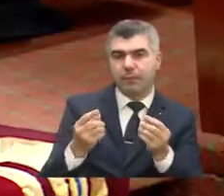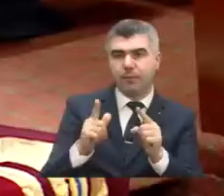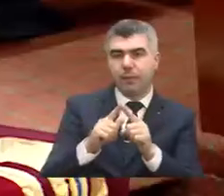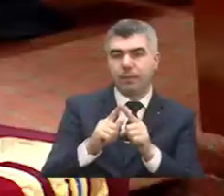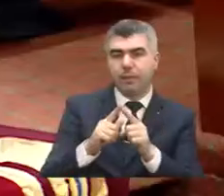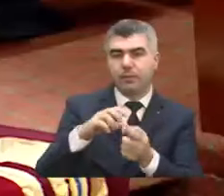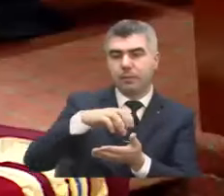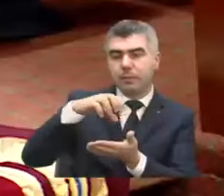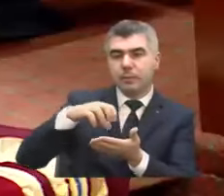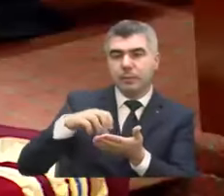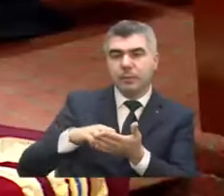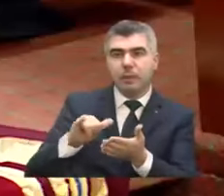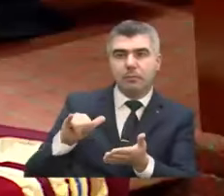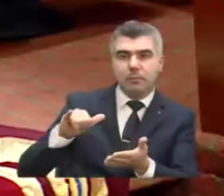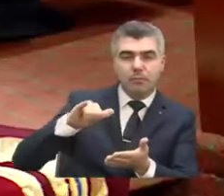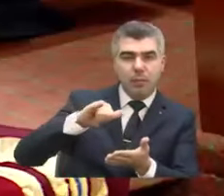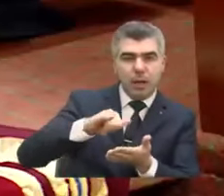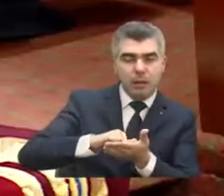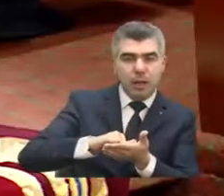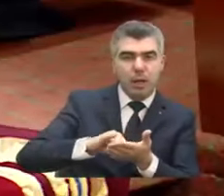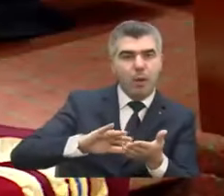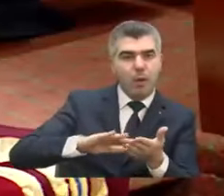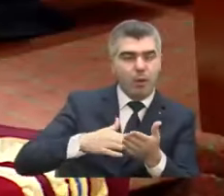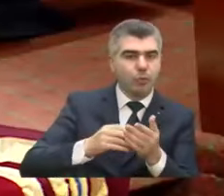الجوي، الخطوط الملكية المغربية،